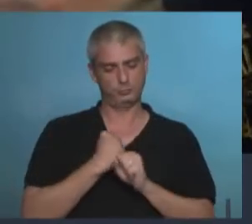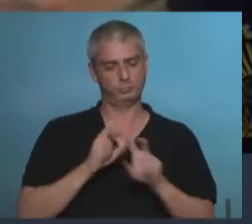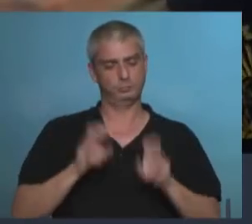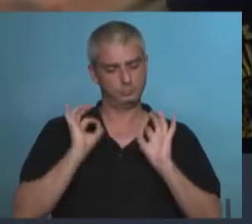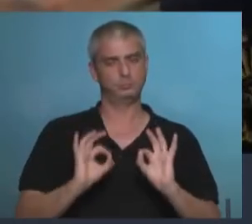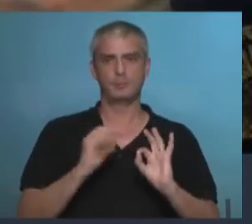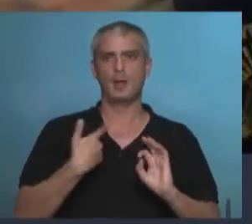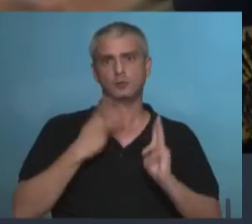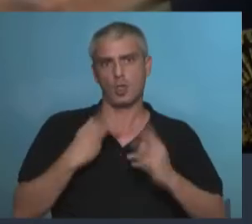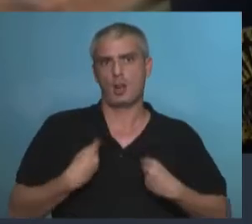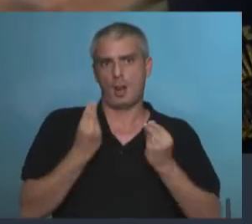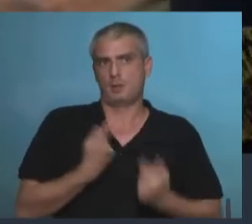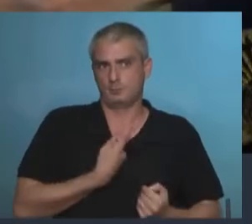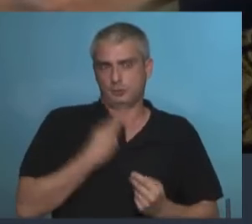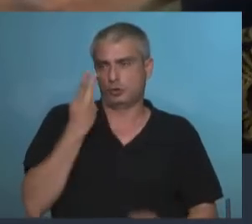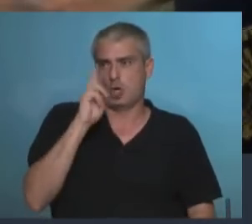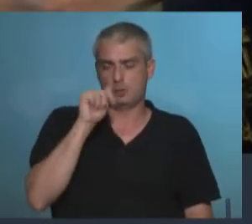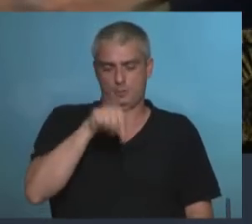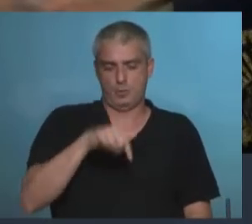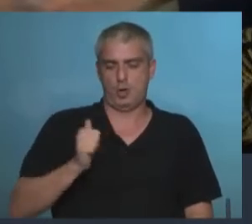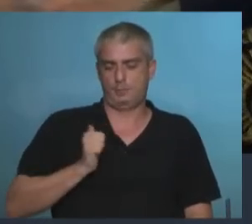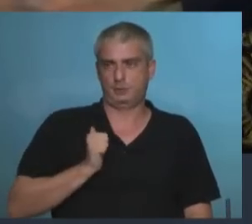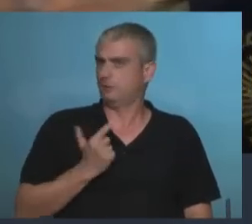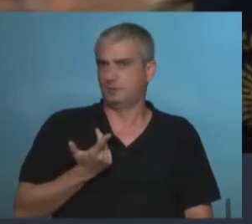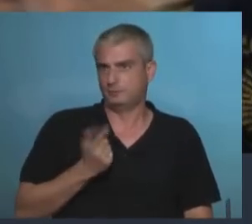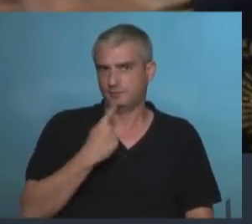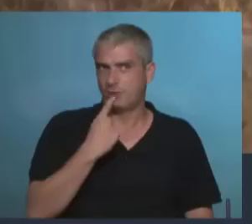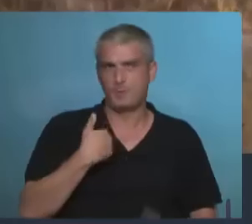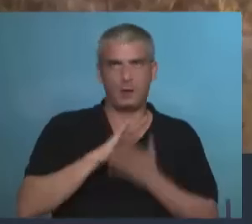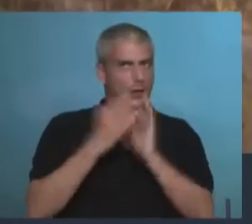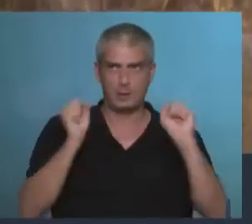להוציא מעצמי, יותר, פה, בצבא, וזה לא אומר שאני הייתי חילוני.